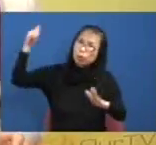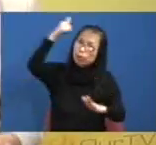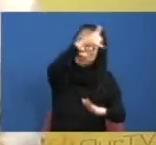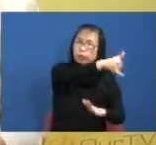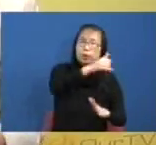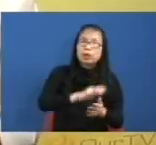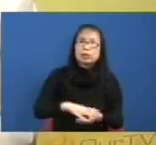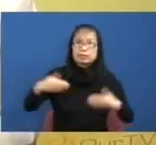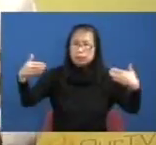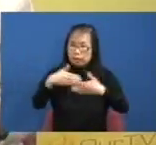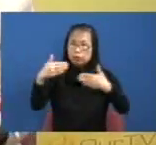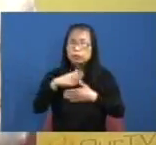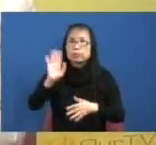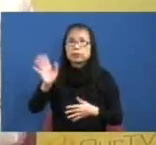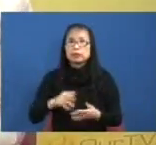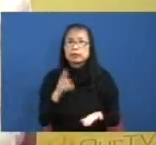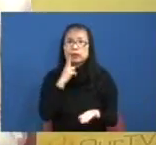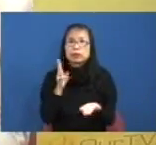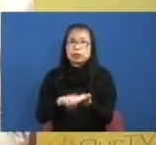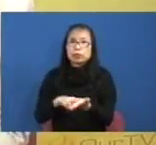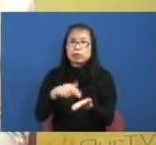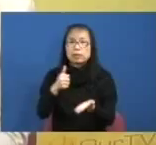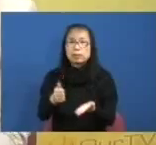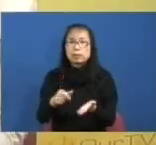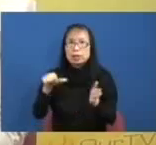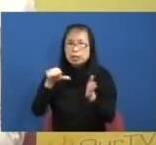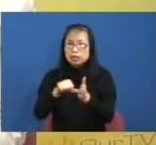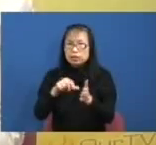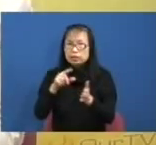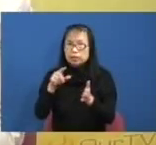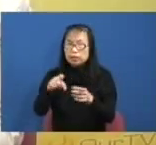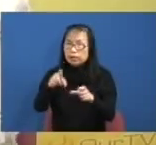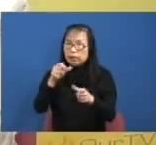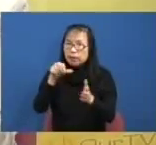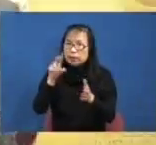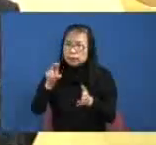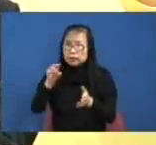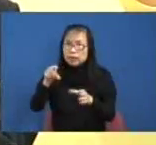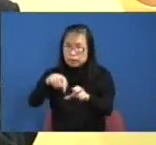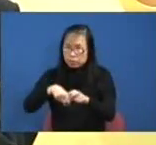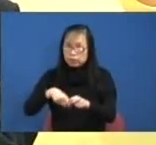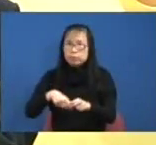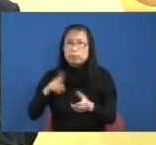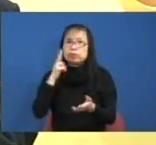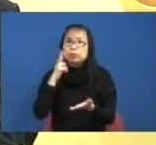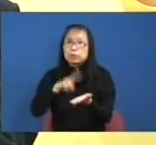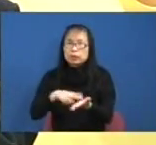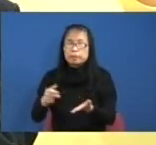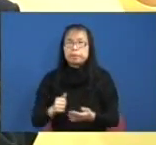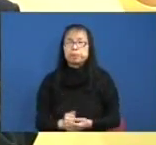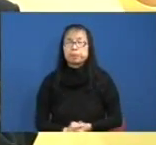實交通都唔需要嘅呢兩個字，直情係津貼，直情係低收入嘅津貼。 佢而家根本上咧，嗰個所